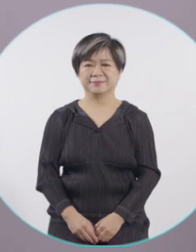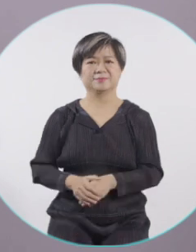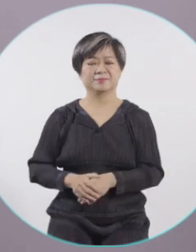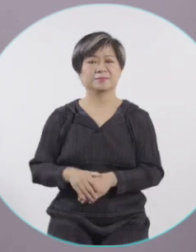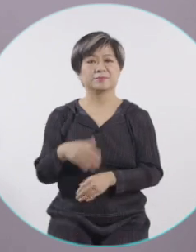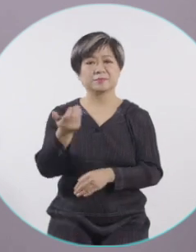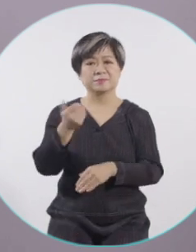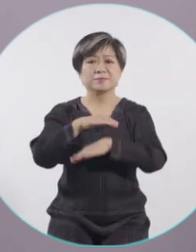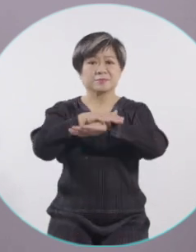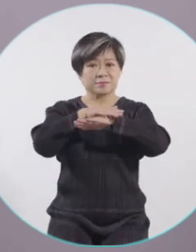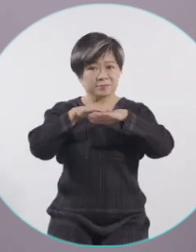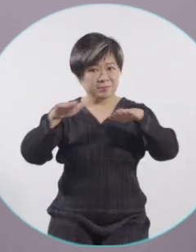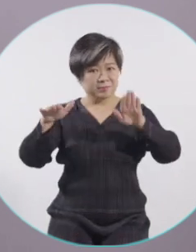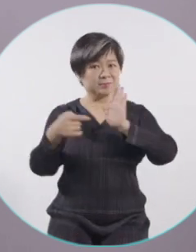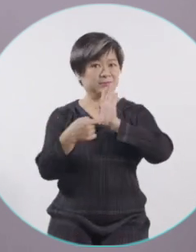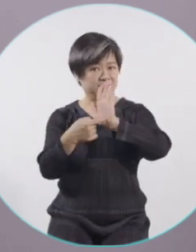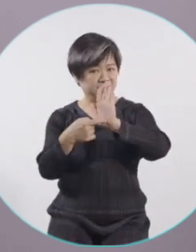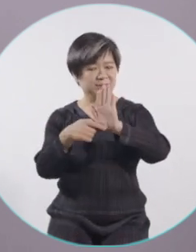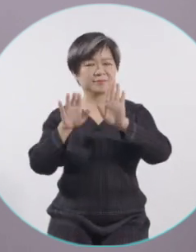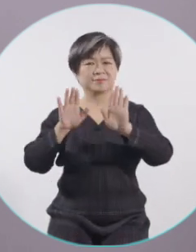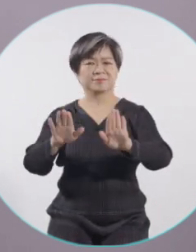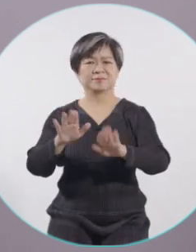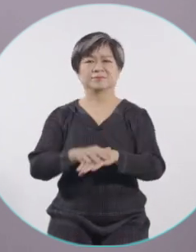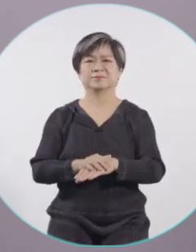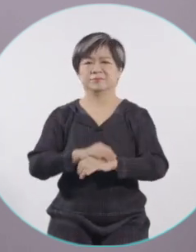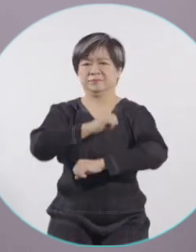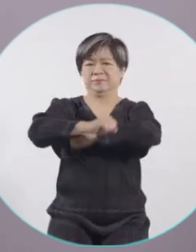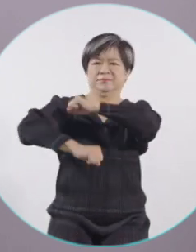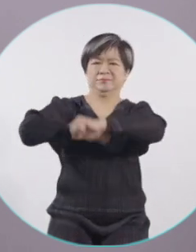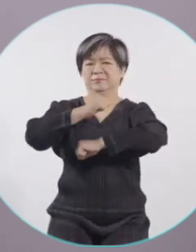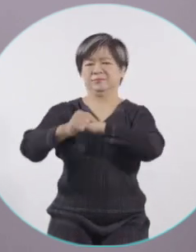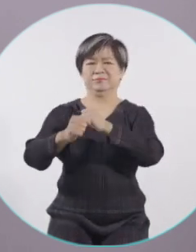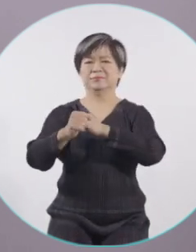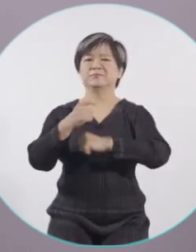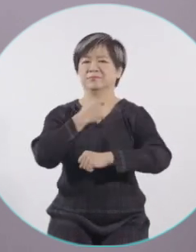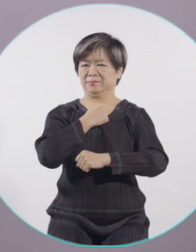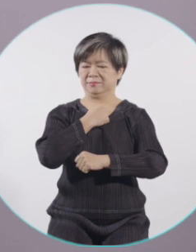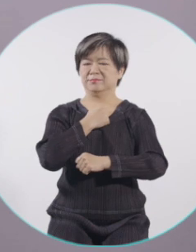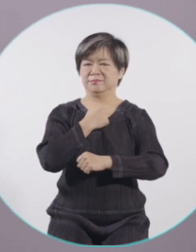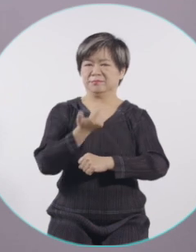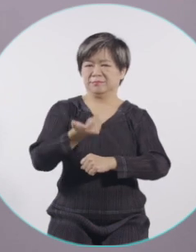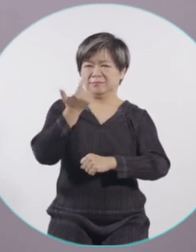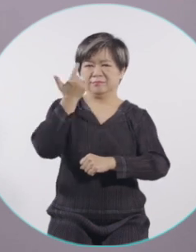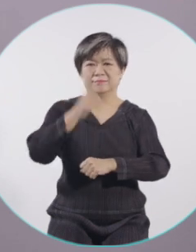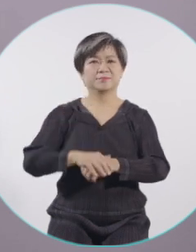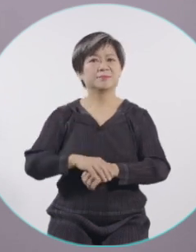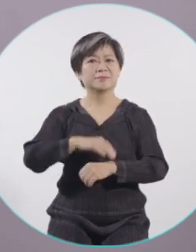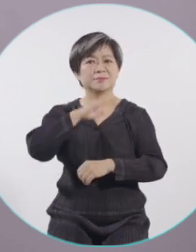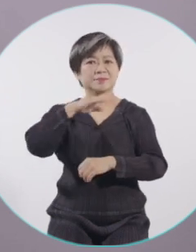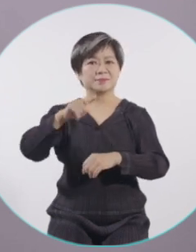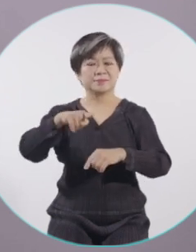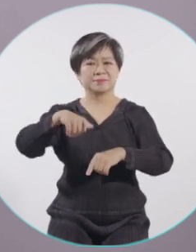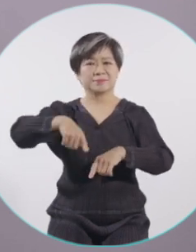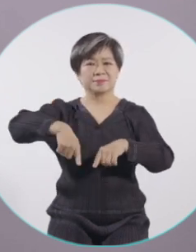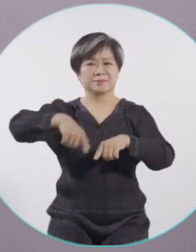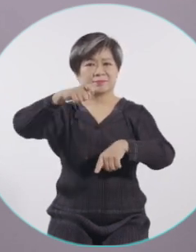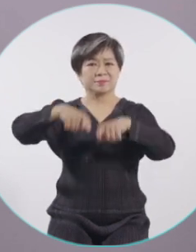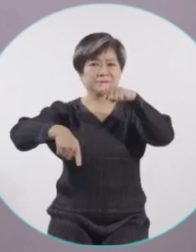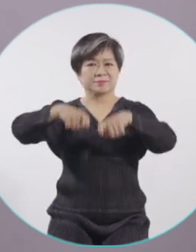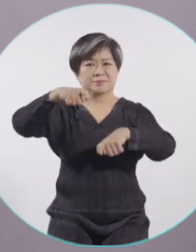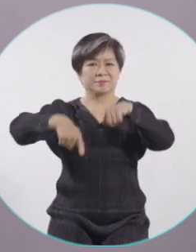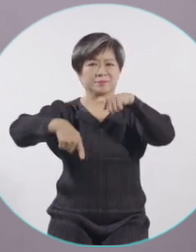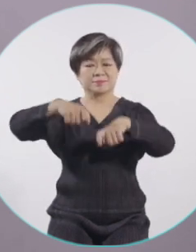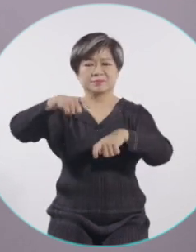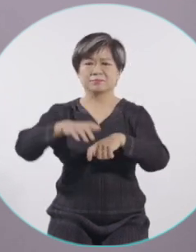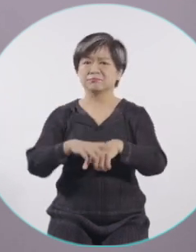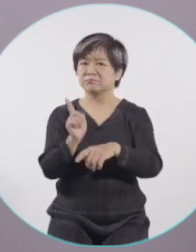好，刚刚我们是做静态的伸展，接下来我们要做一下动态的暖身哦。那待会我们要做一下抬腿跑。那抬腿跑我们要怎么